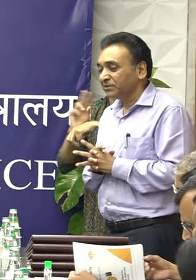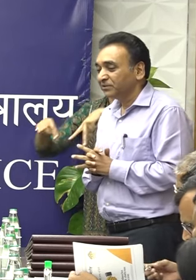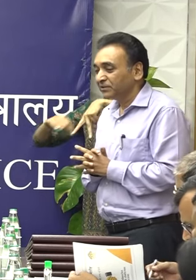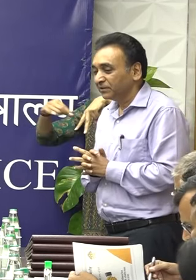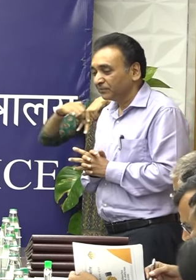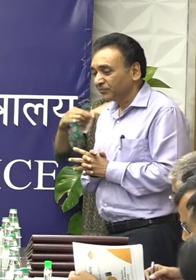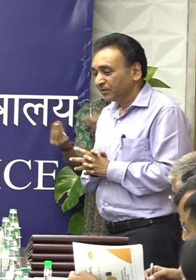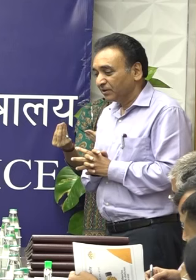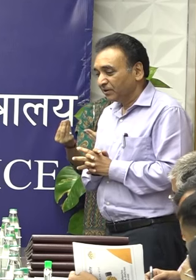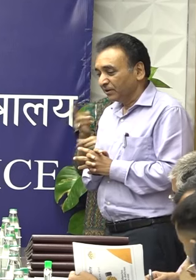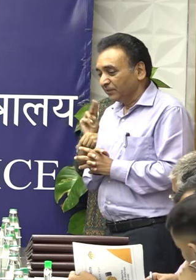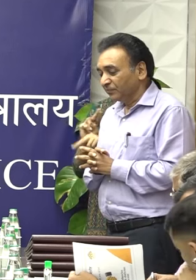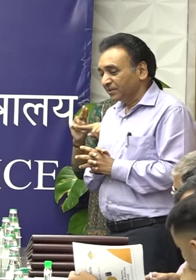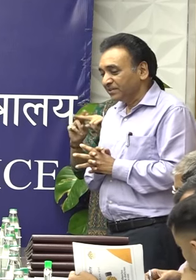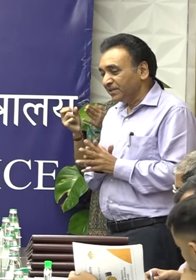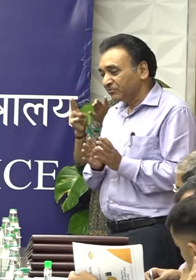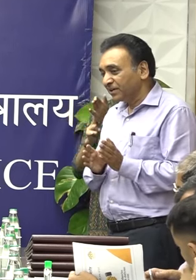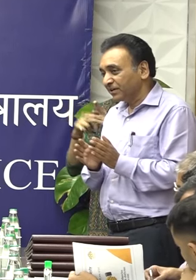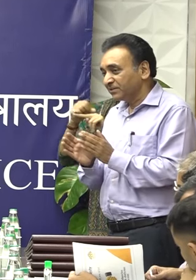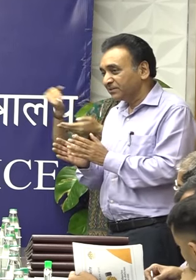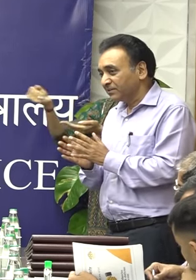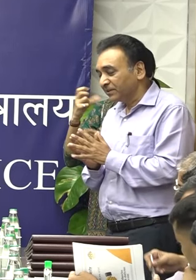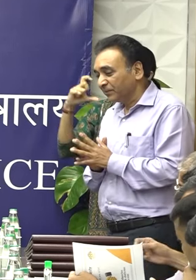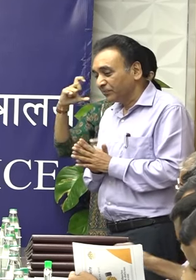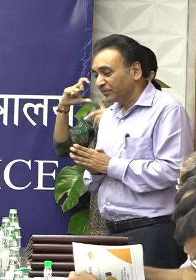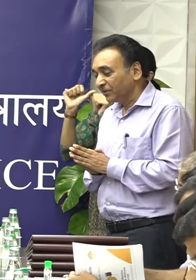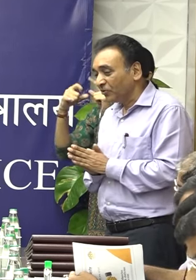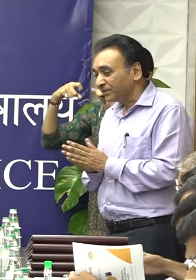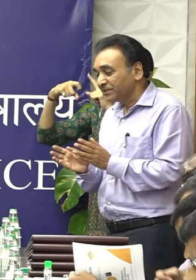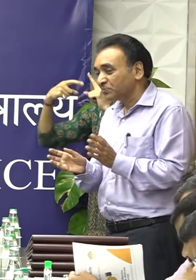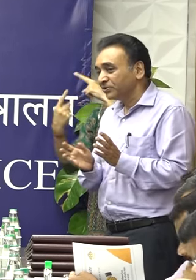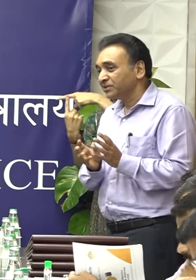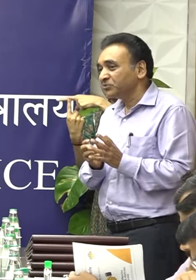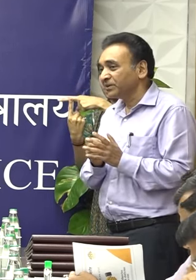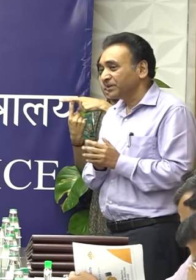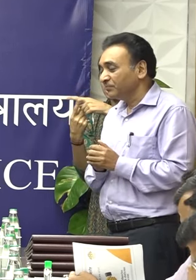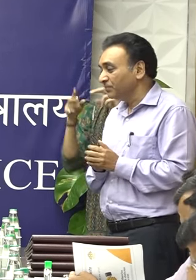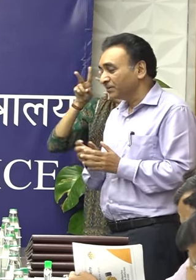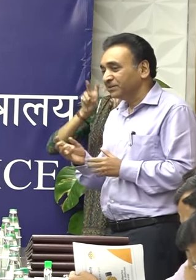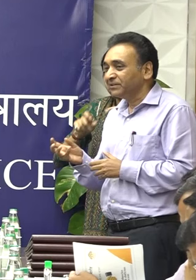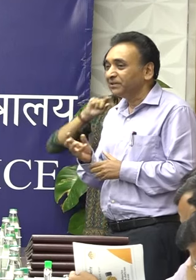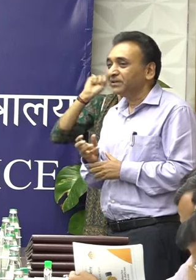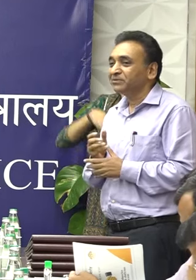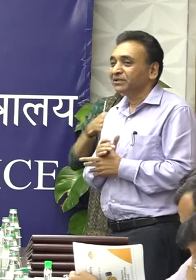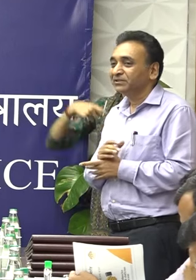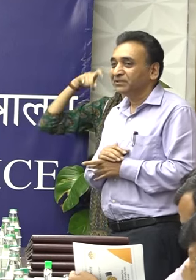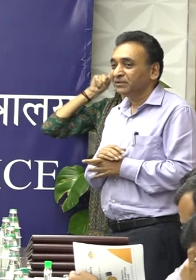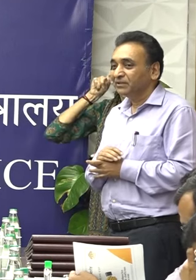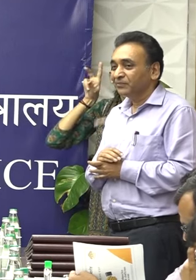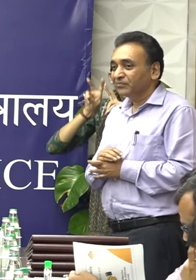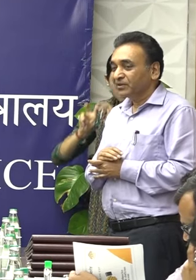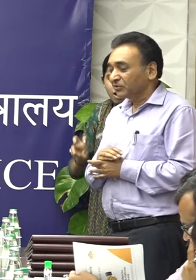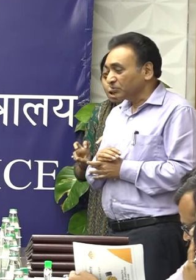हम एग्रीमेंट कर रहे हैं. CDAC वगैरह के साथ सर और रिसर्च प्रोजेक्ट्स हो रहे हैं कि बेटर हियरिंग एड कैसे बनाई